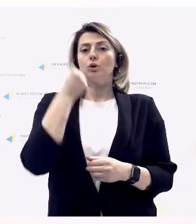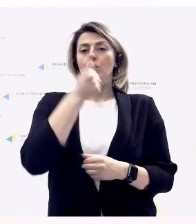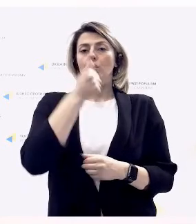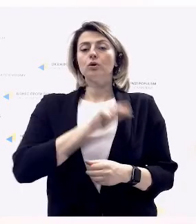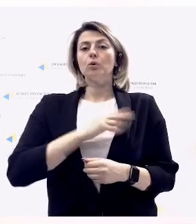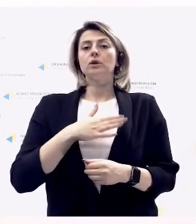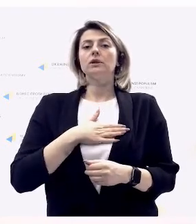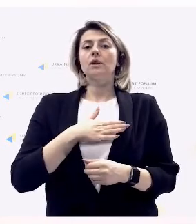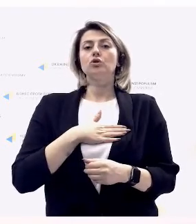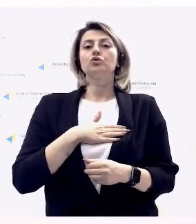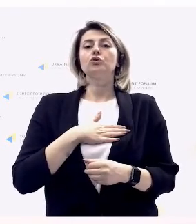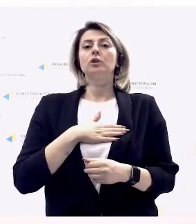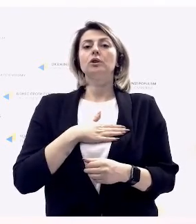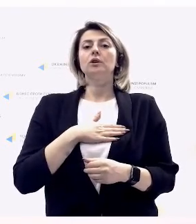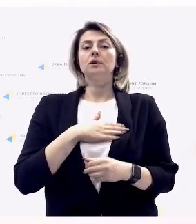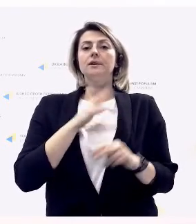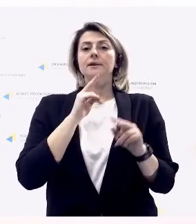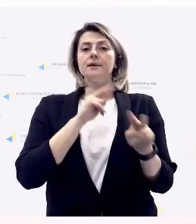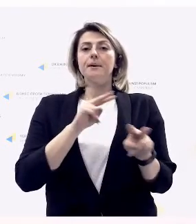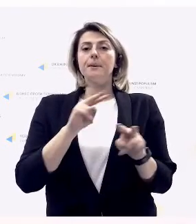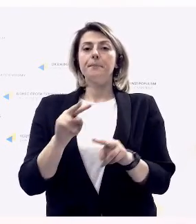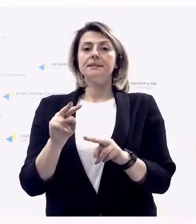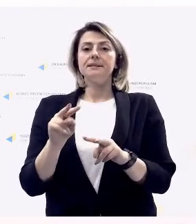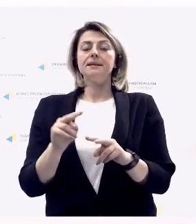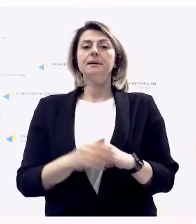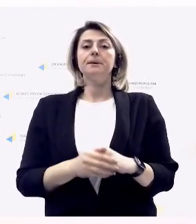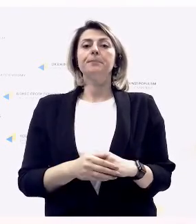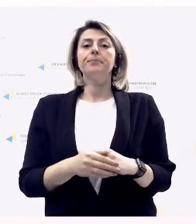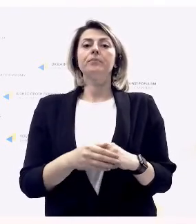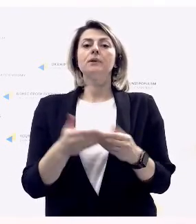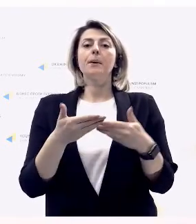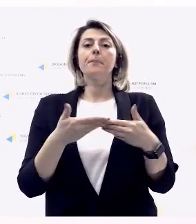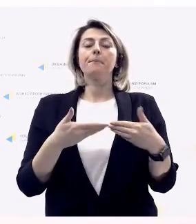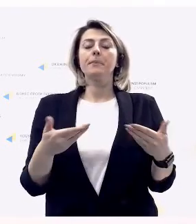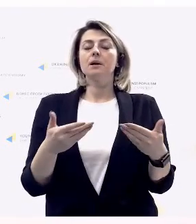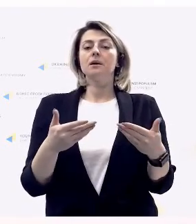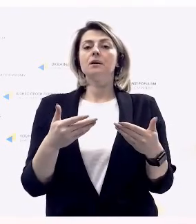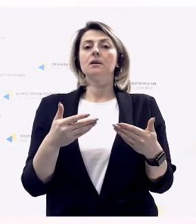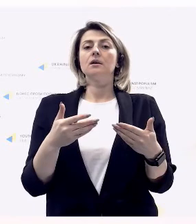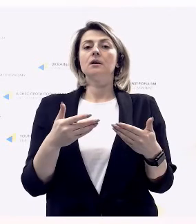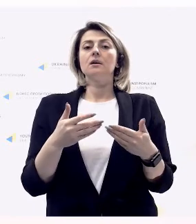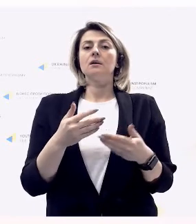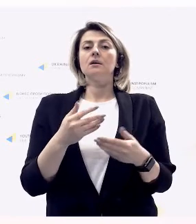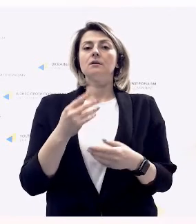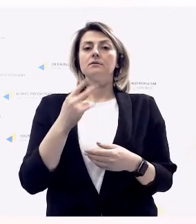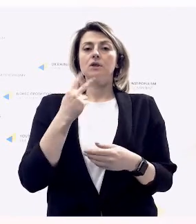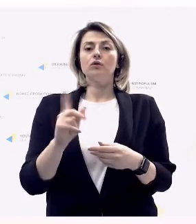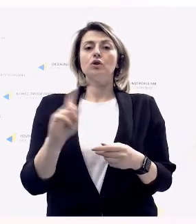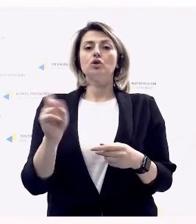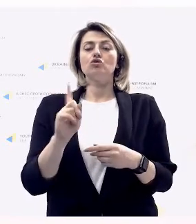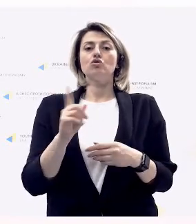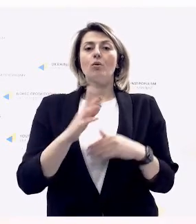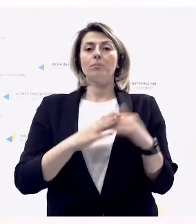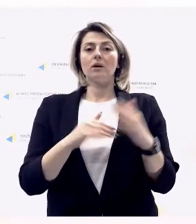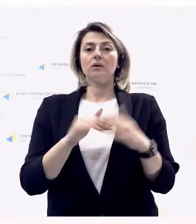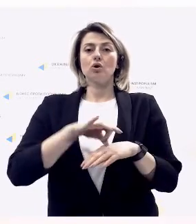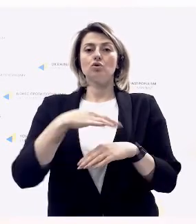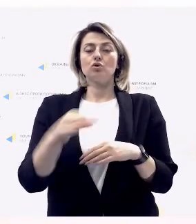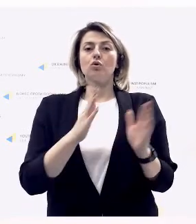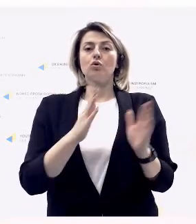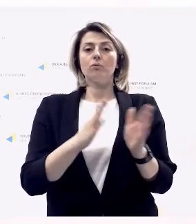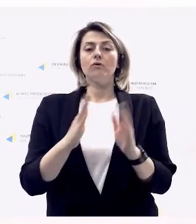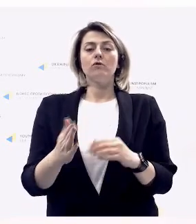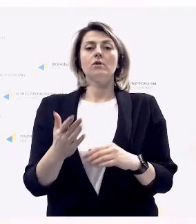нашої місії ми встановили, що практика жорстокого поводження